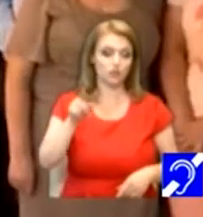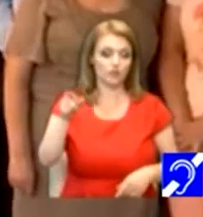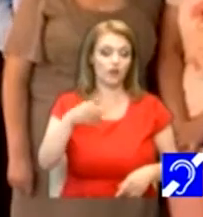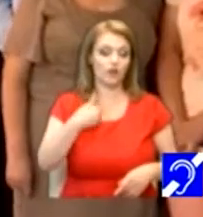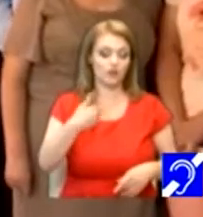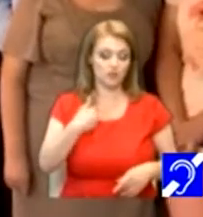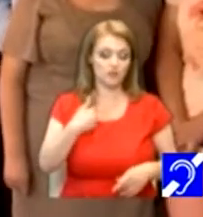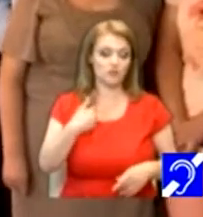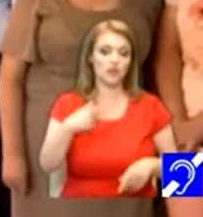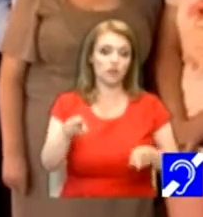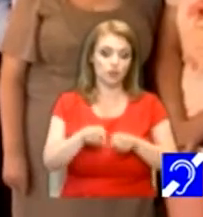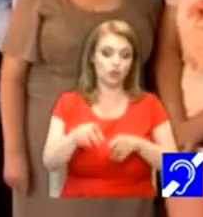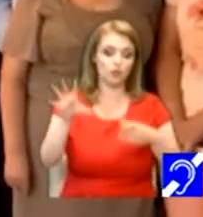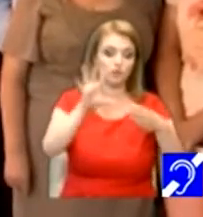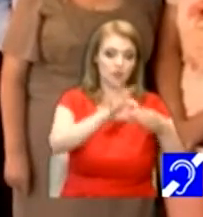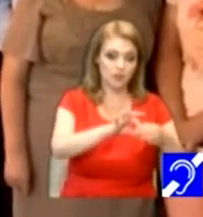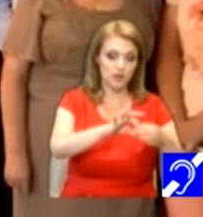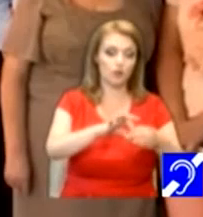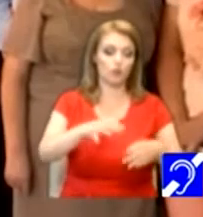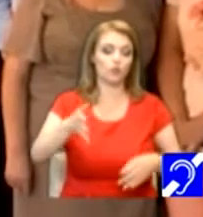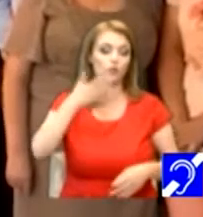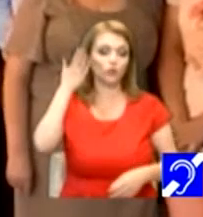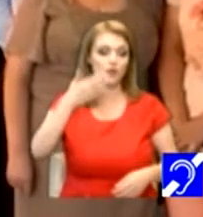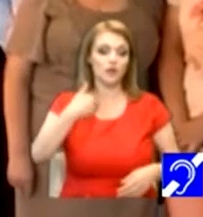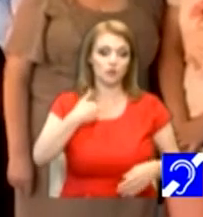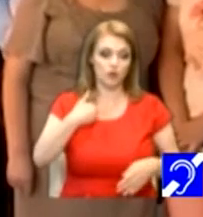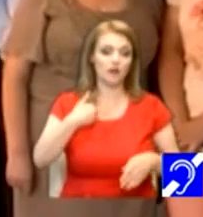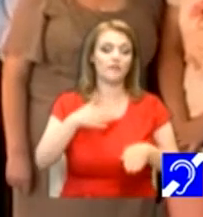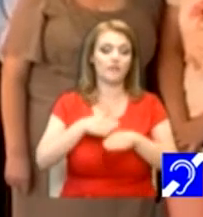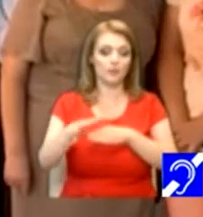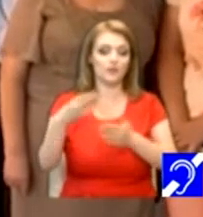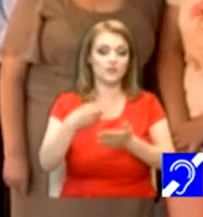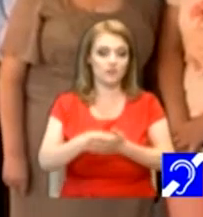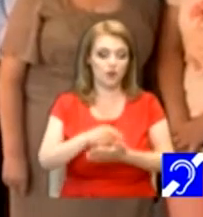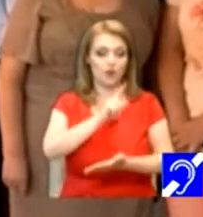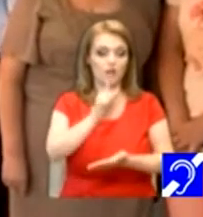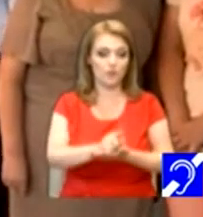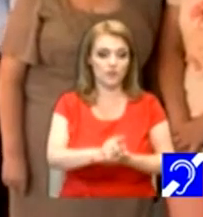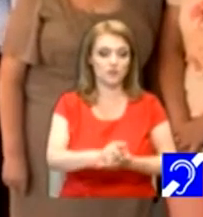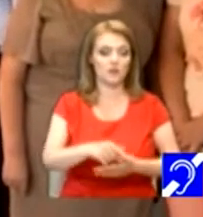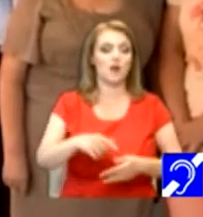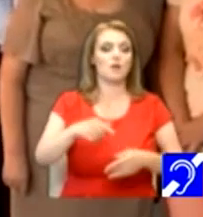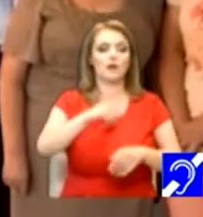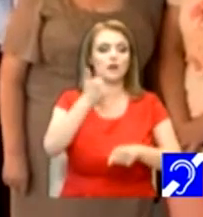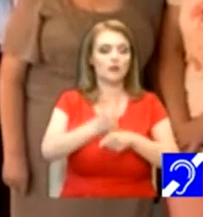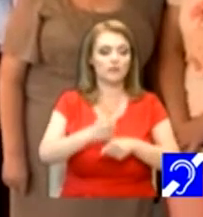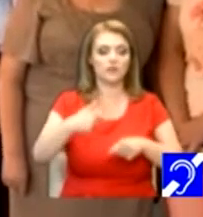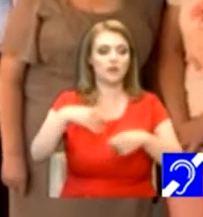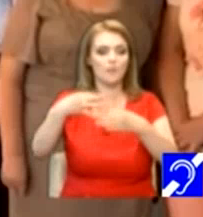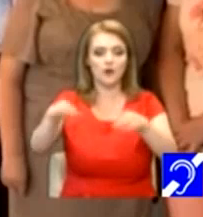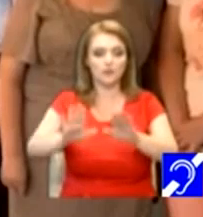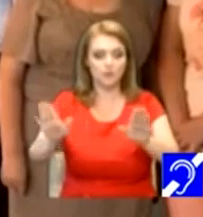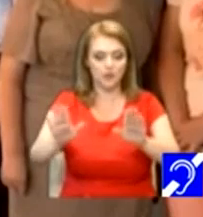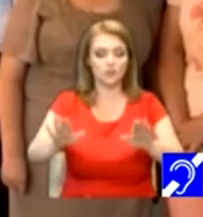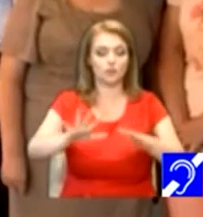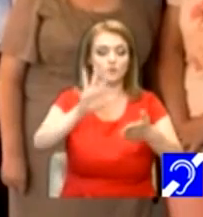AUR, ne-am atins obiectivul principal în această campanie electorală. să nu admitem cu orice preț venirea de